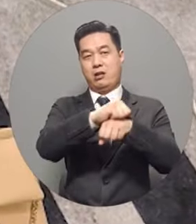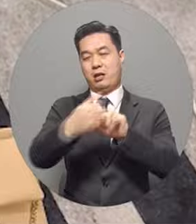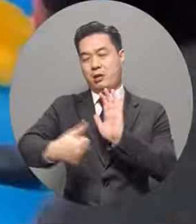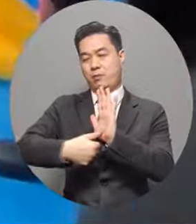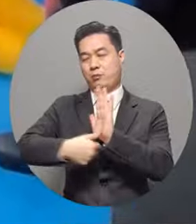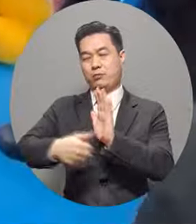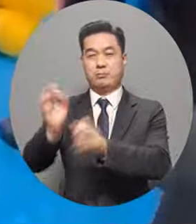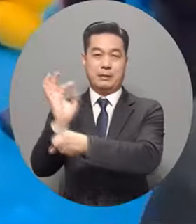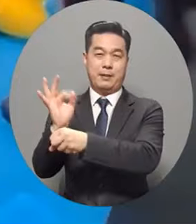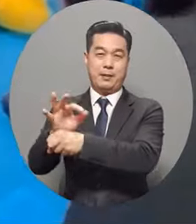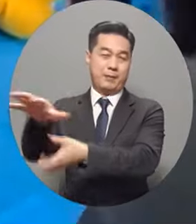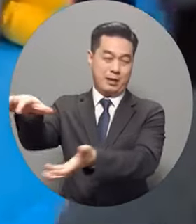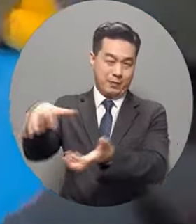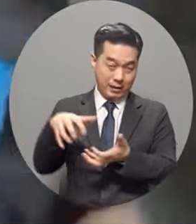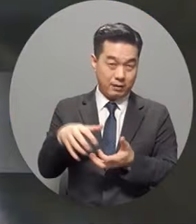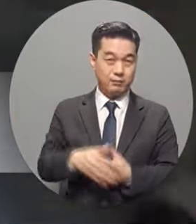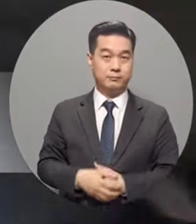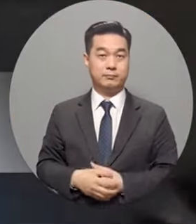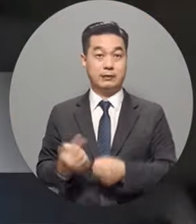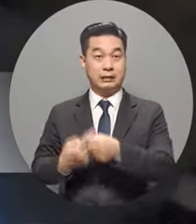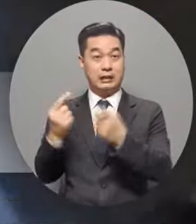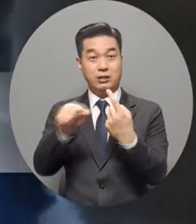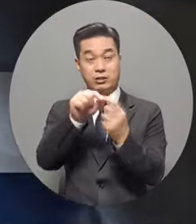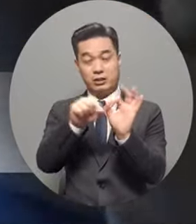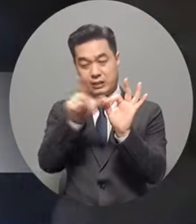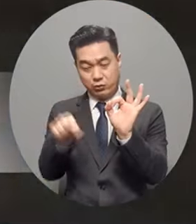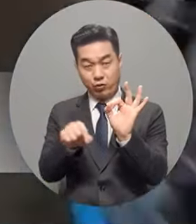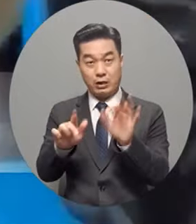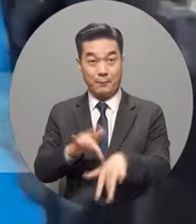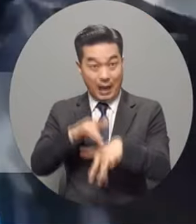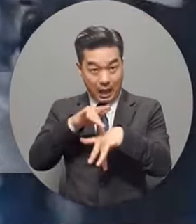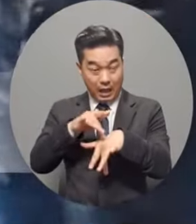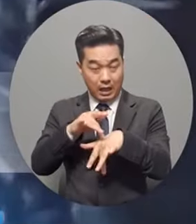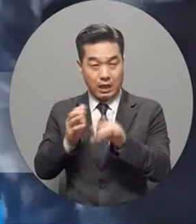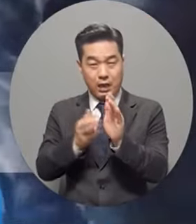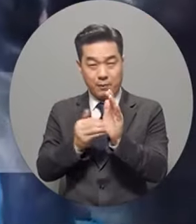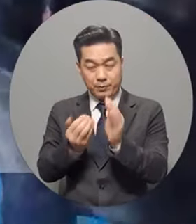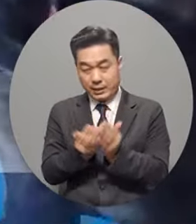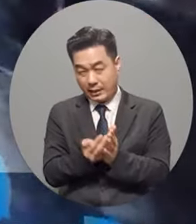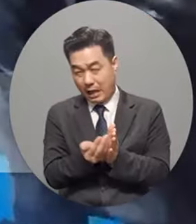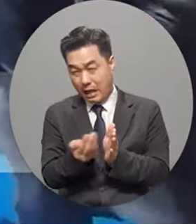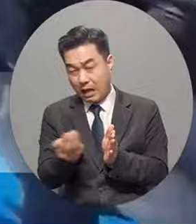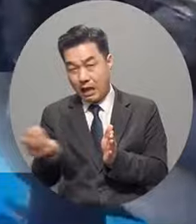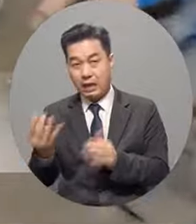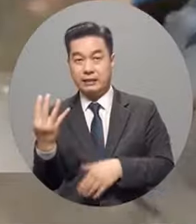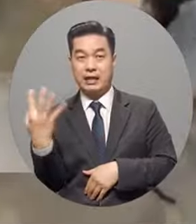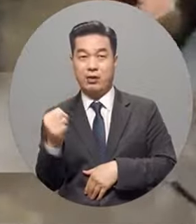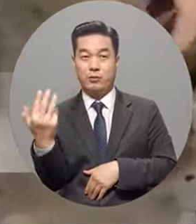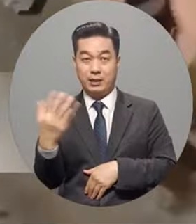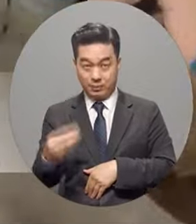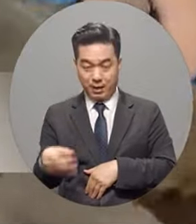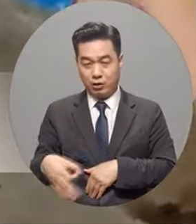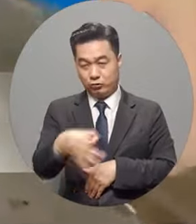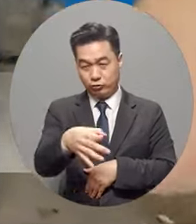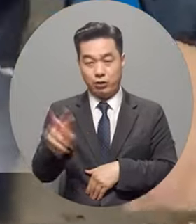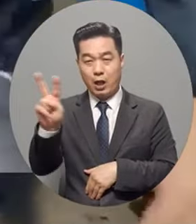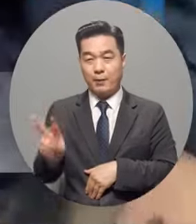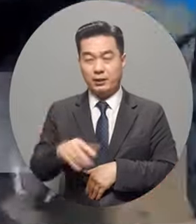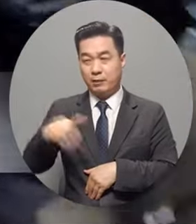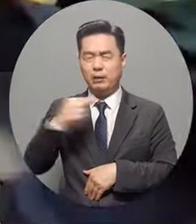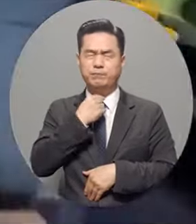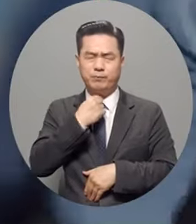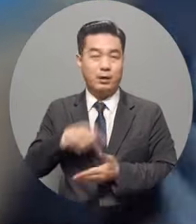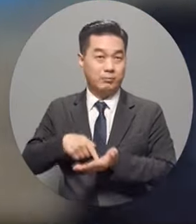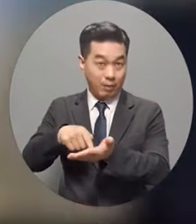찾으렸습니다. 작년 10월 자취를 감췄던 총책 이 씨는 밀항 알선업자에게 4억 8천만 원을 주고 베트남으로 향하려 했던